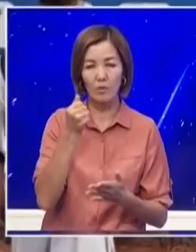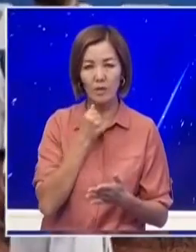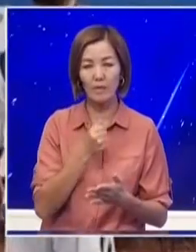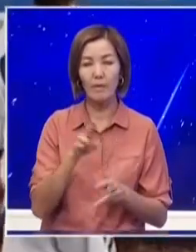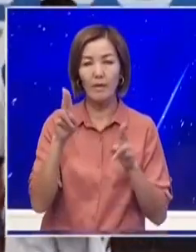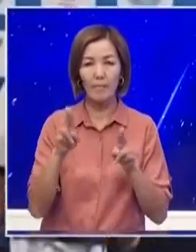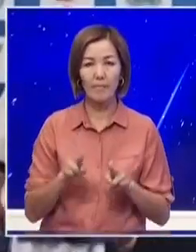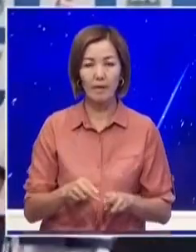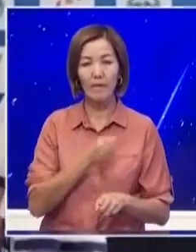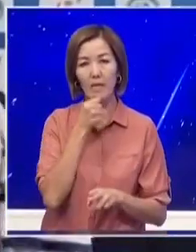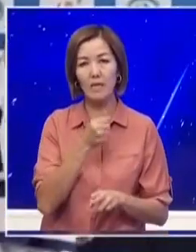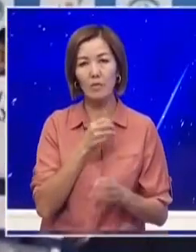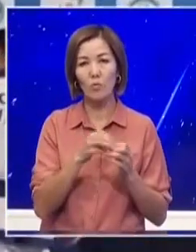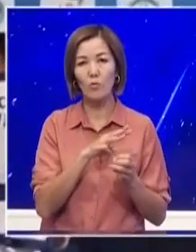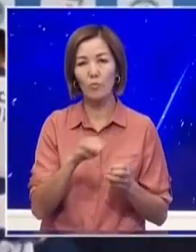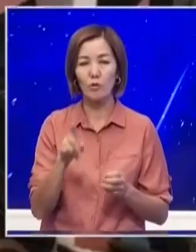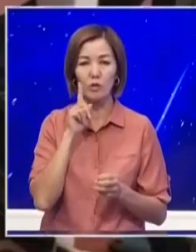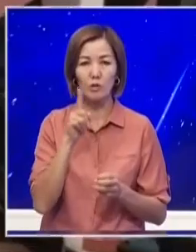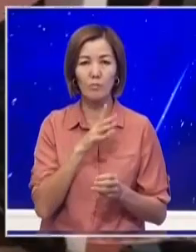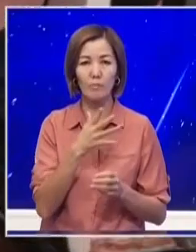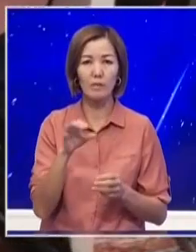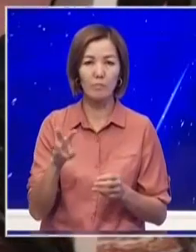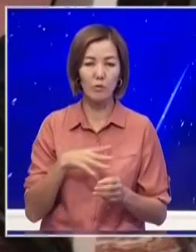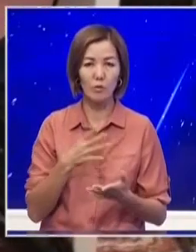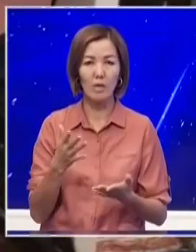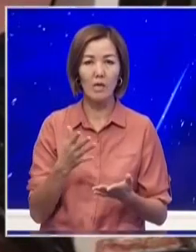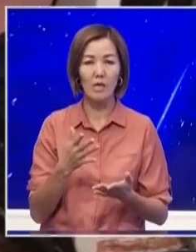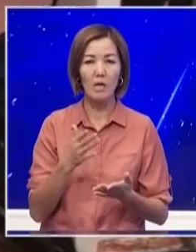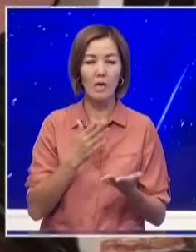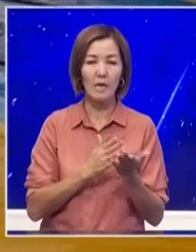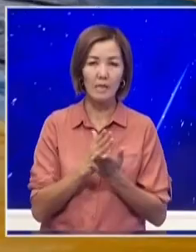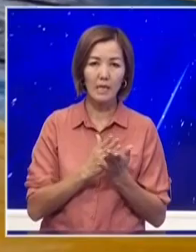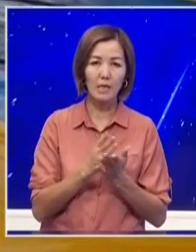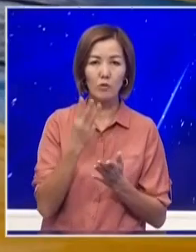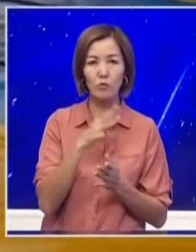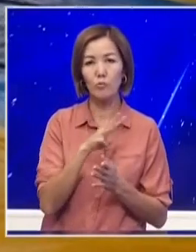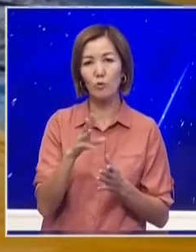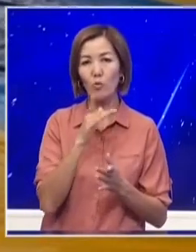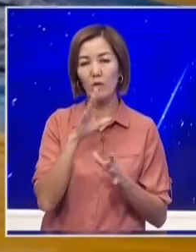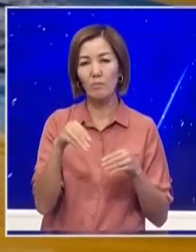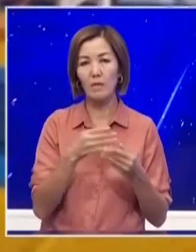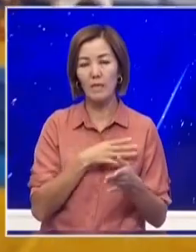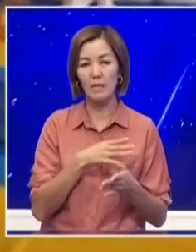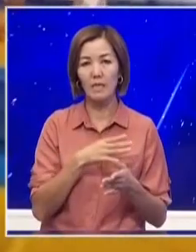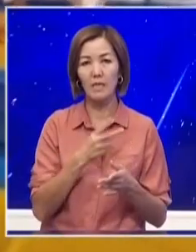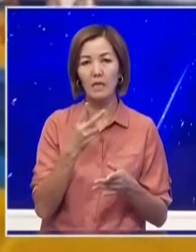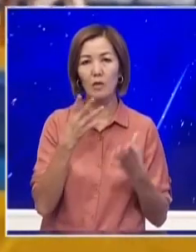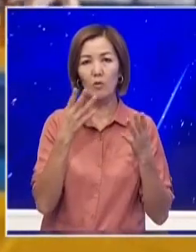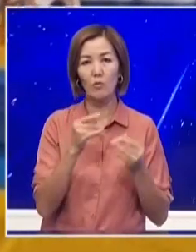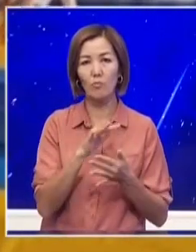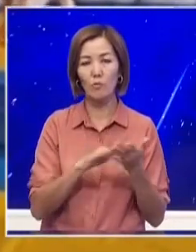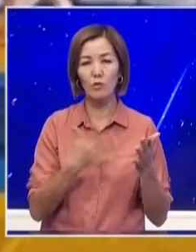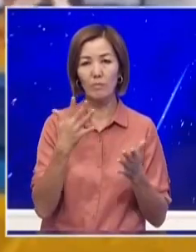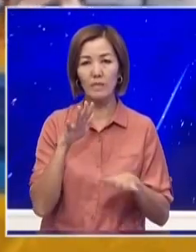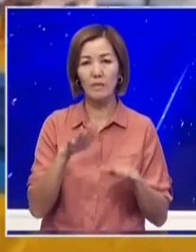Ереже бойынша ересектерге 10 минут, жасөспірімдер үшін 5 минут беріледі. Ал ардагер спортшыларға 3 минут берілді. Балуандар 2 күн бойы 5